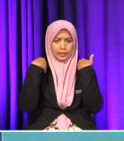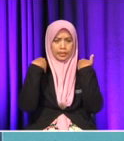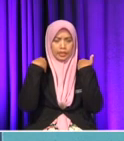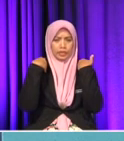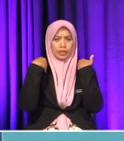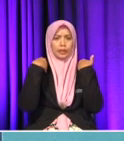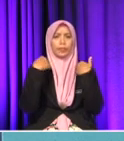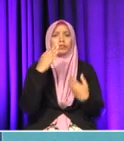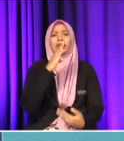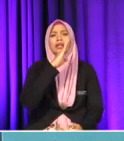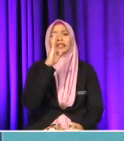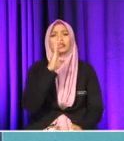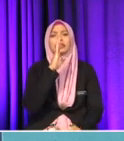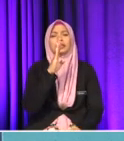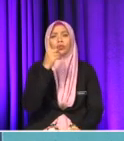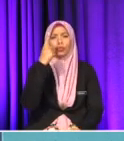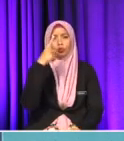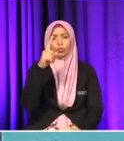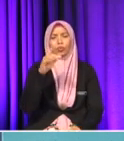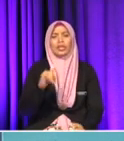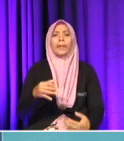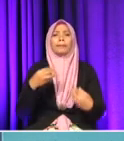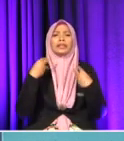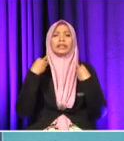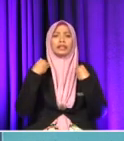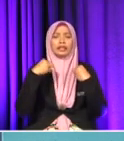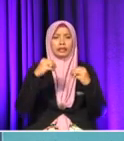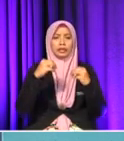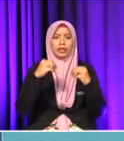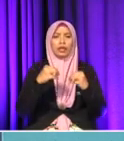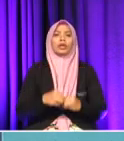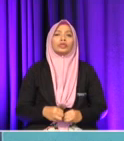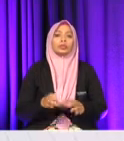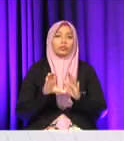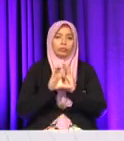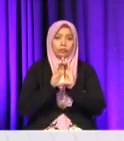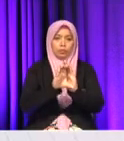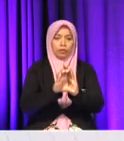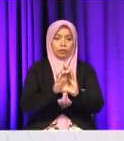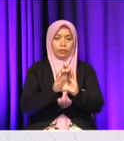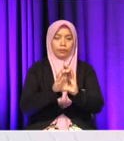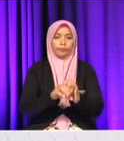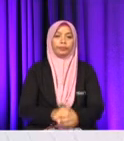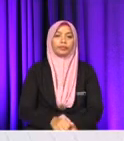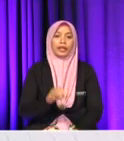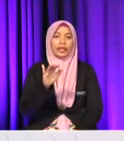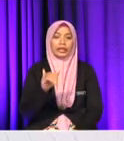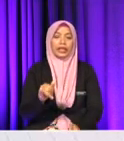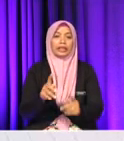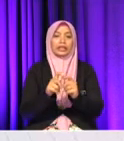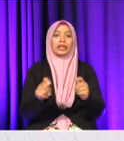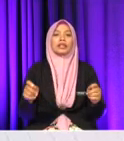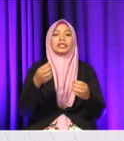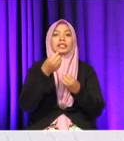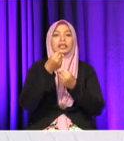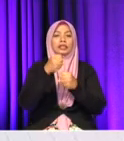meminta kita mereka bentuk logo mereka oke kemudian dapatkan contoh-contoh lah kita melihat contoh-contoh yang tersedia